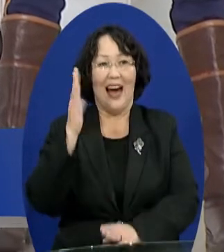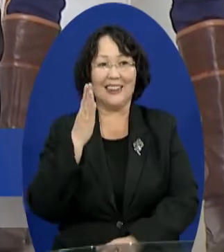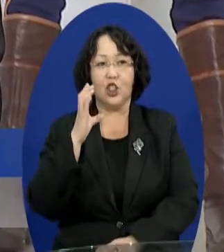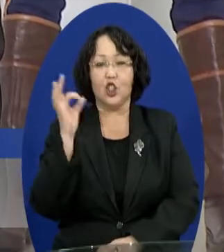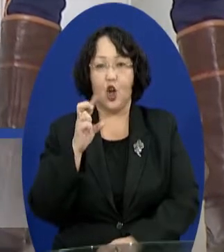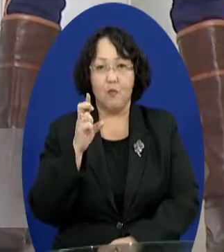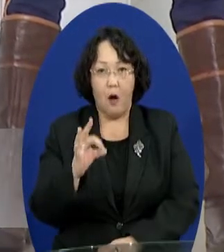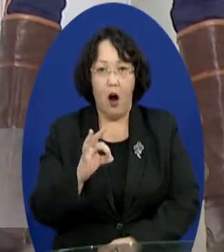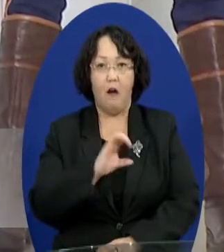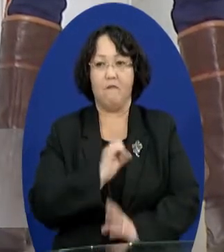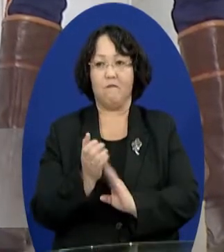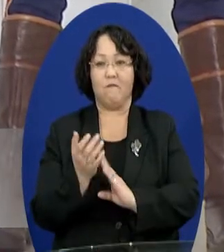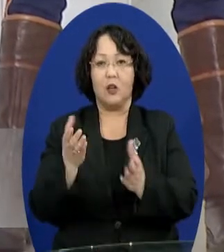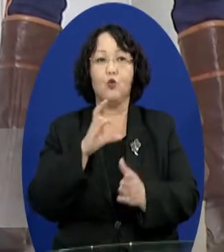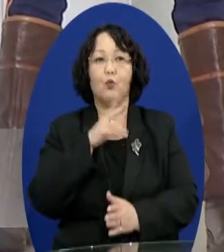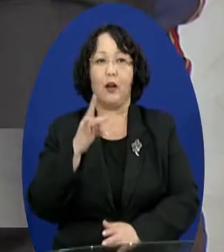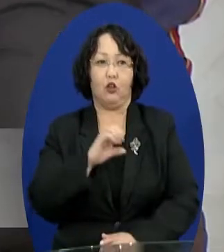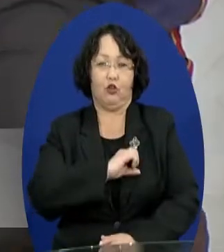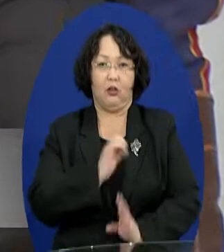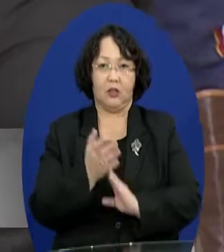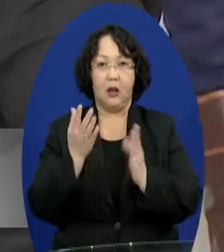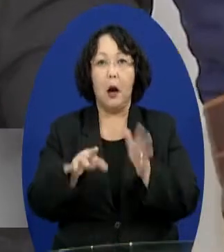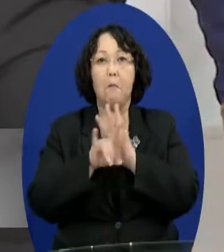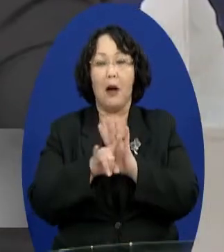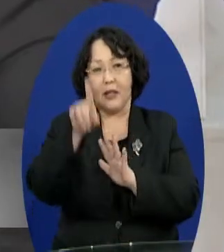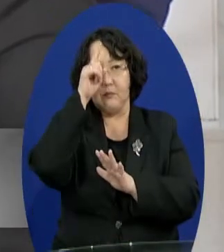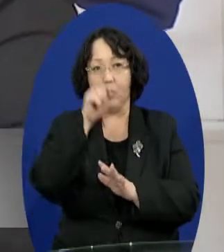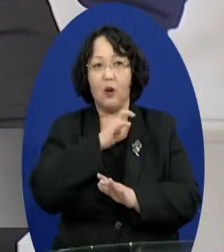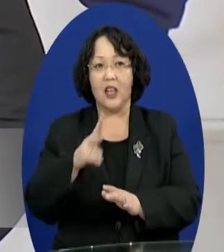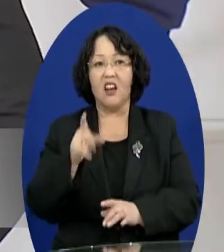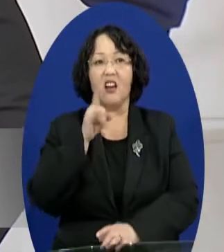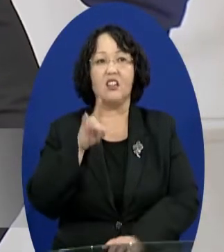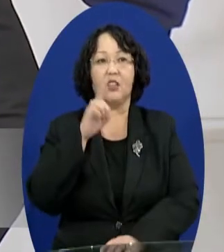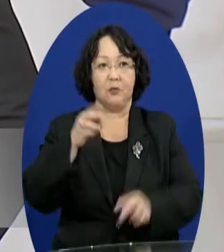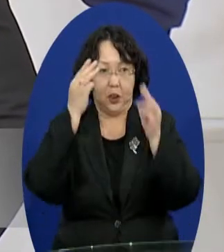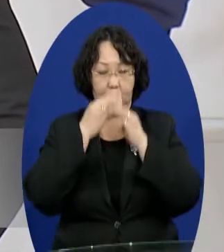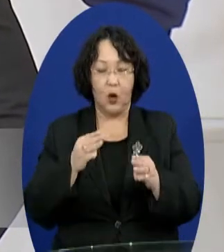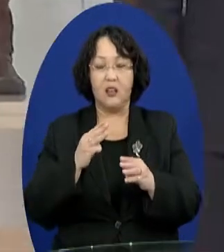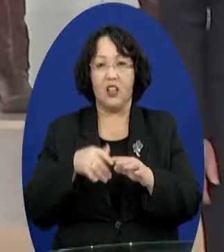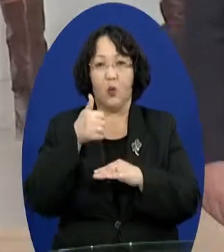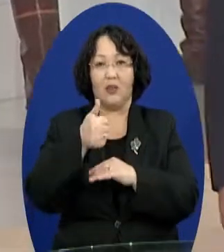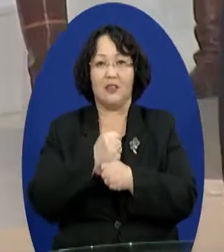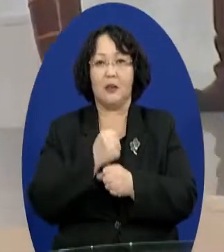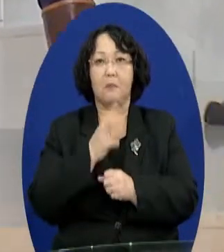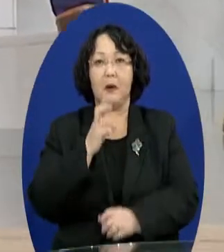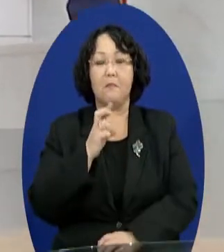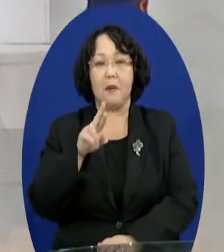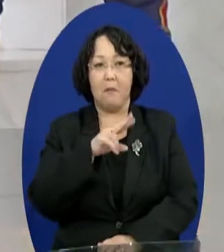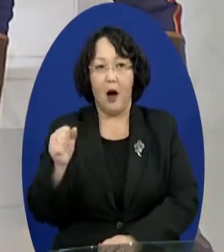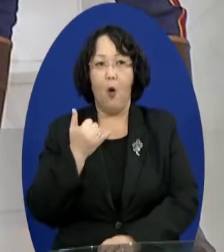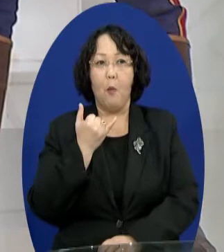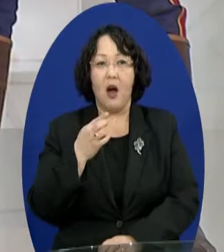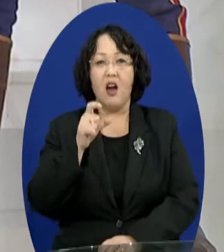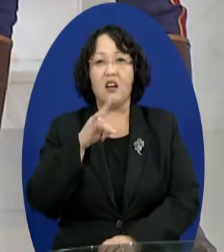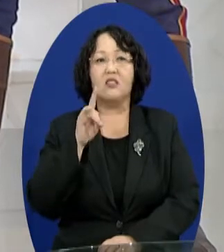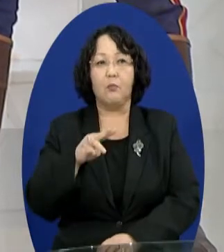скватри одонгоор шагналаа. Мөн маламжгийн өрөөлөнгийн эрдэм шинжилгээний тэргүүлэх ажилтан Бадарчин Бямба Улаанбаатар эрдэм сургуулийн